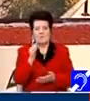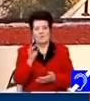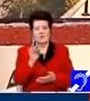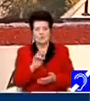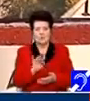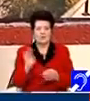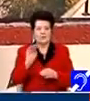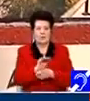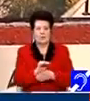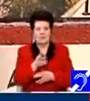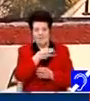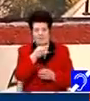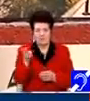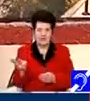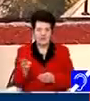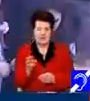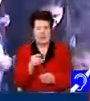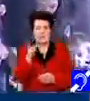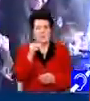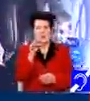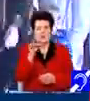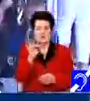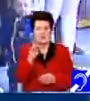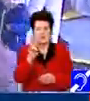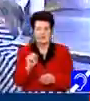Adăugător avem și chiar filmare aeriană cu drona.